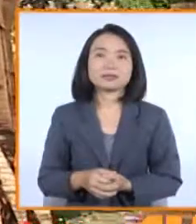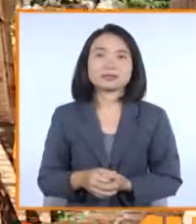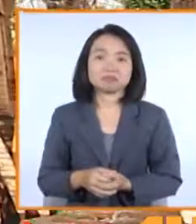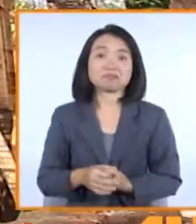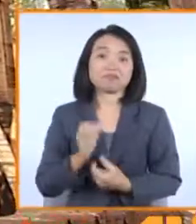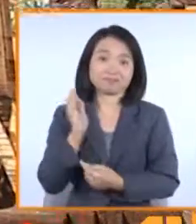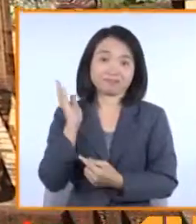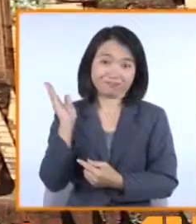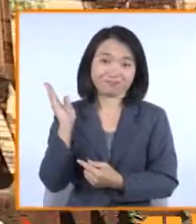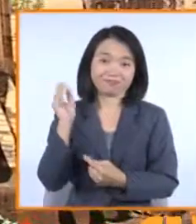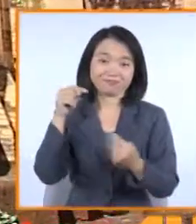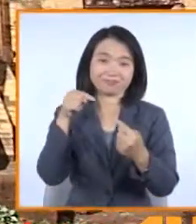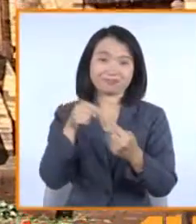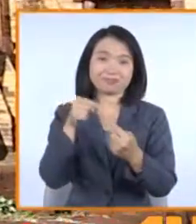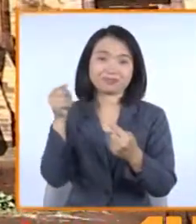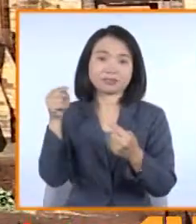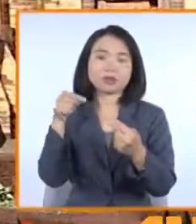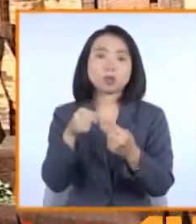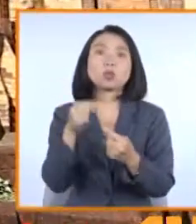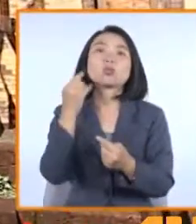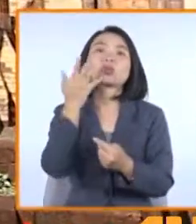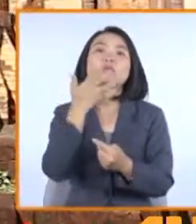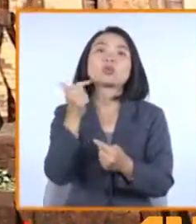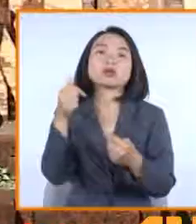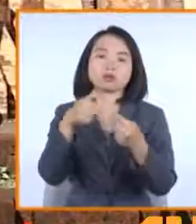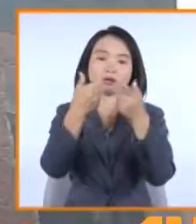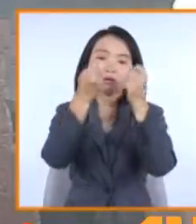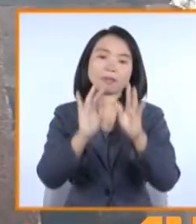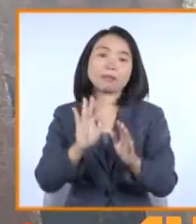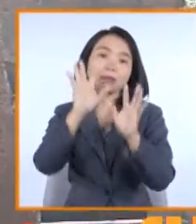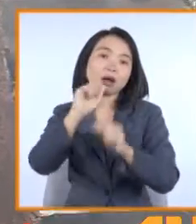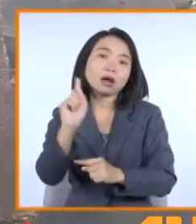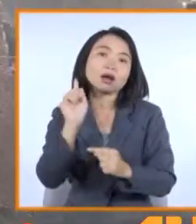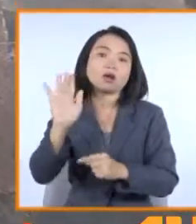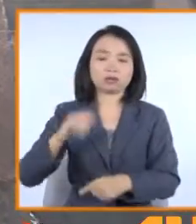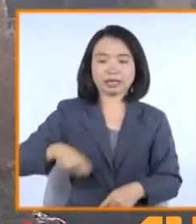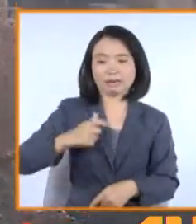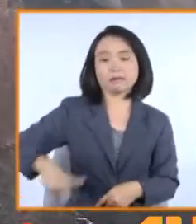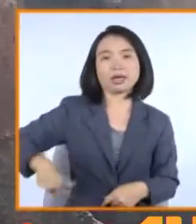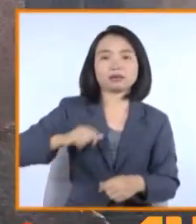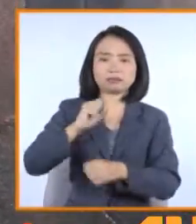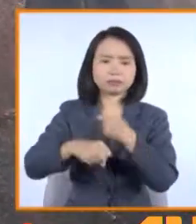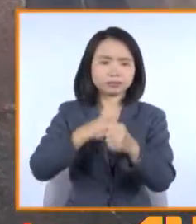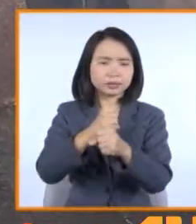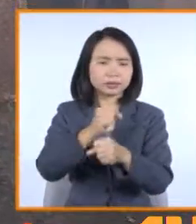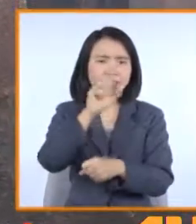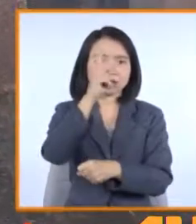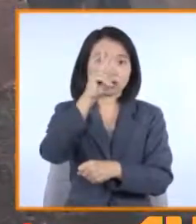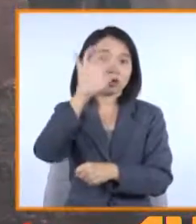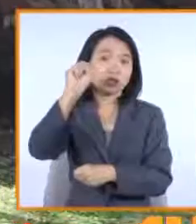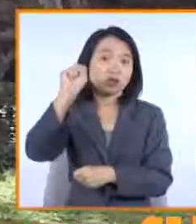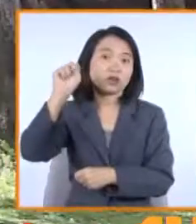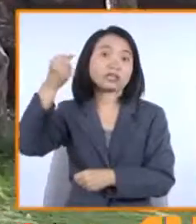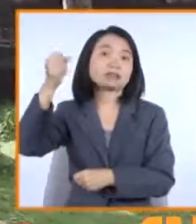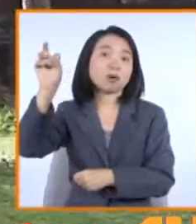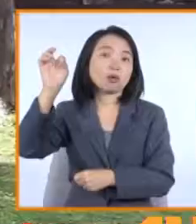ปราสาทสะกำแพงใหญ่หรือปราสาทศรีพฤเทศวรสถาปัตยกรรมแบบเขมรสมัยพุทธศตวรรษที่16ตัวปราสาทประกอบด้ว